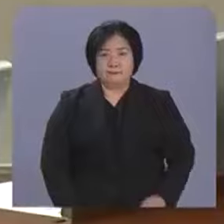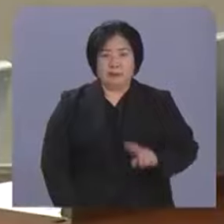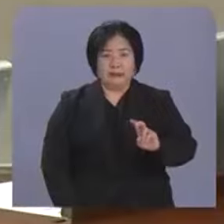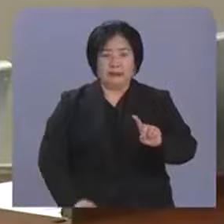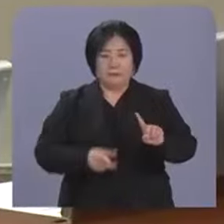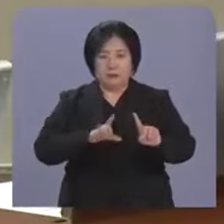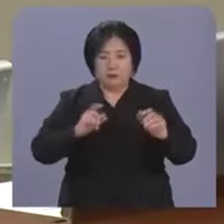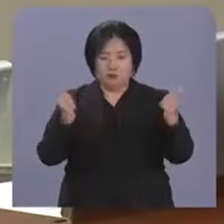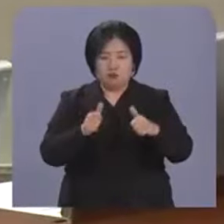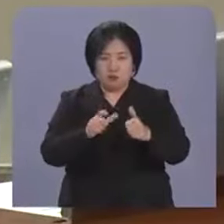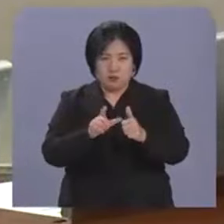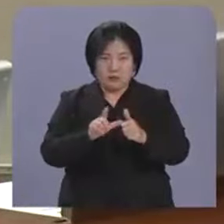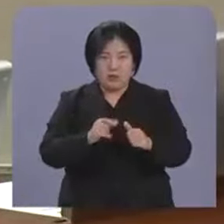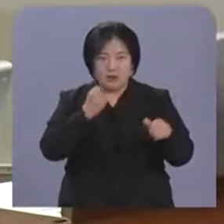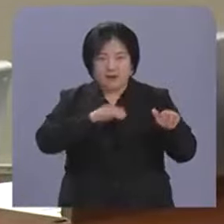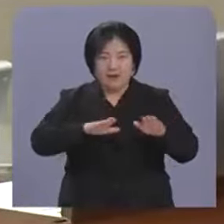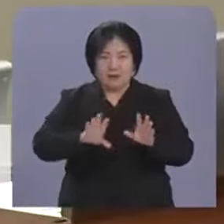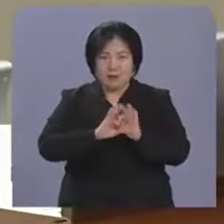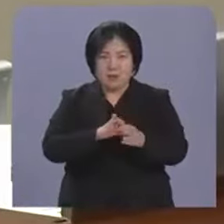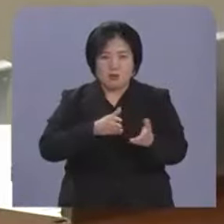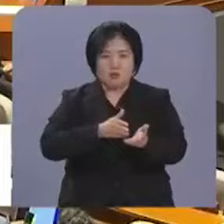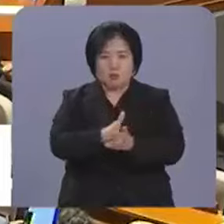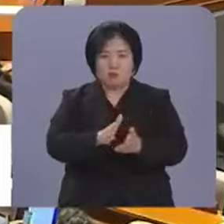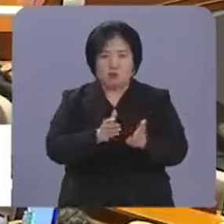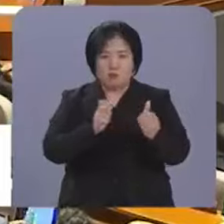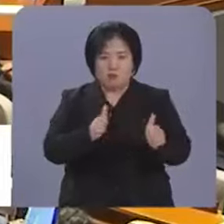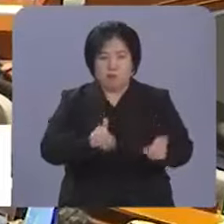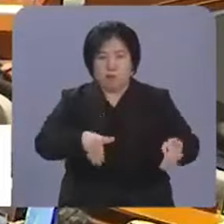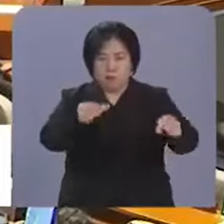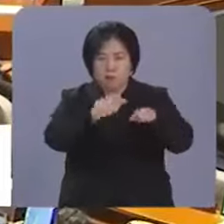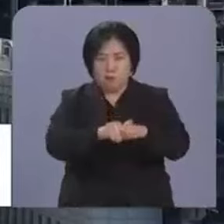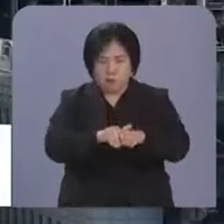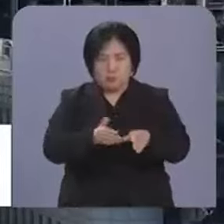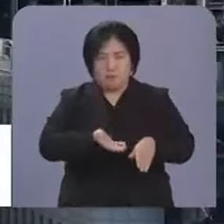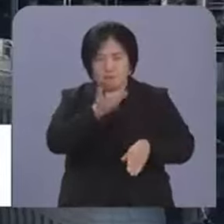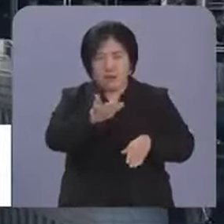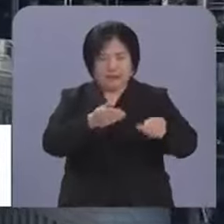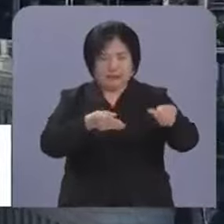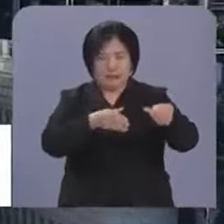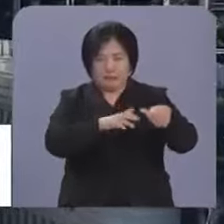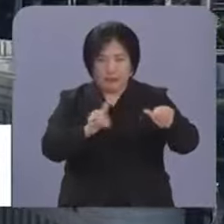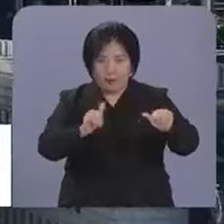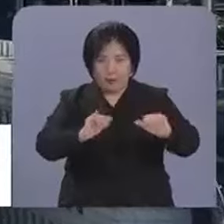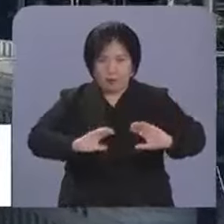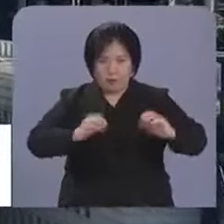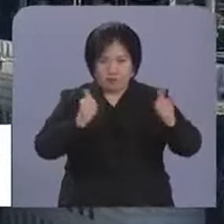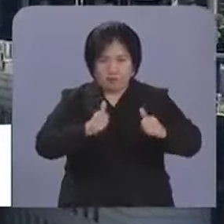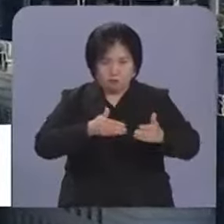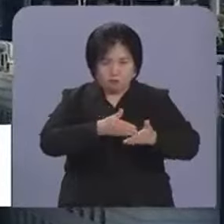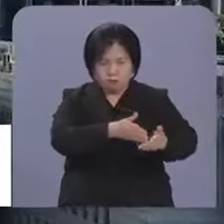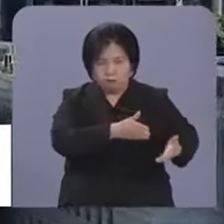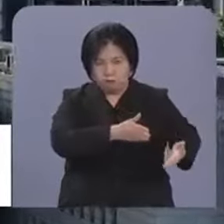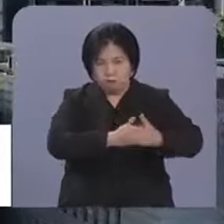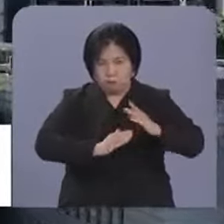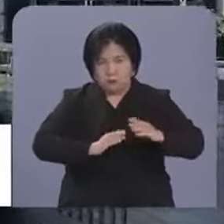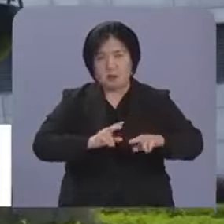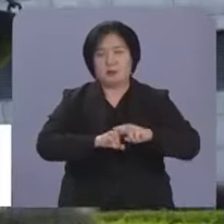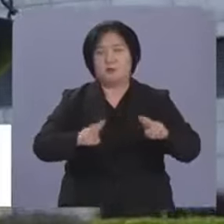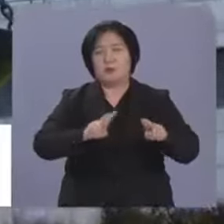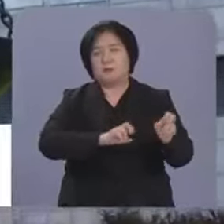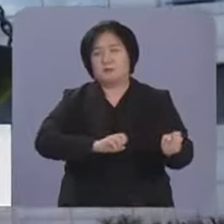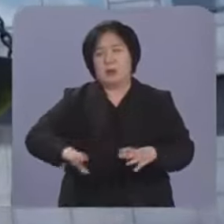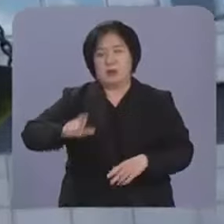21대 국회에서 해사 전문법원 설치 법안을 낸 의원은 5명. 모두 국회 문턱을 넘지 못하고 폐기될